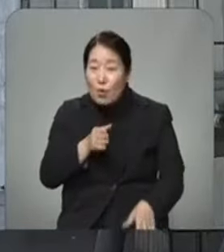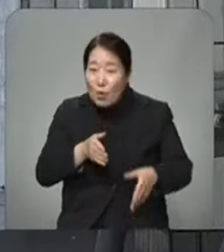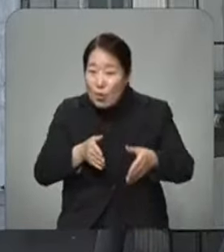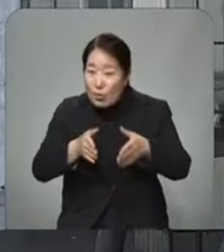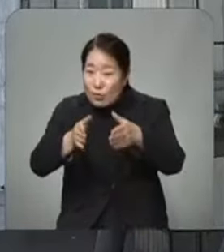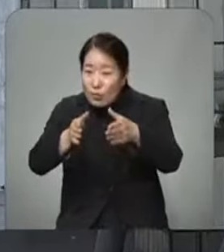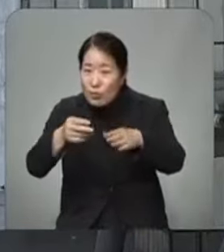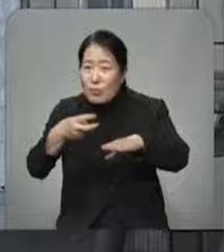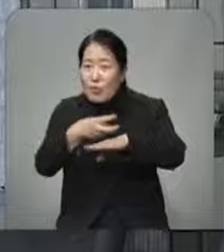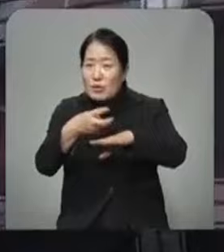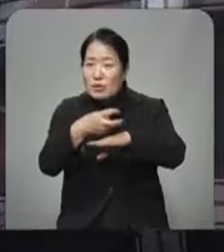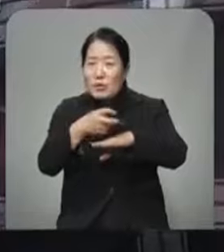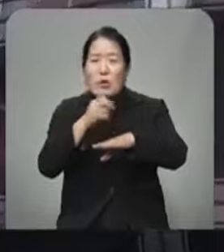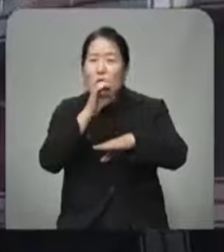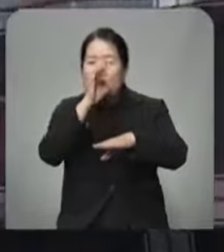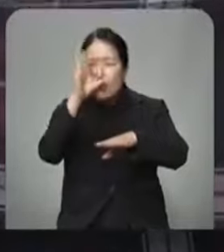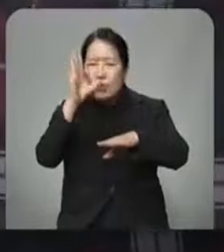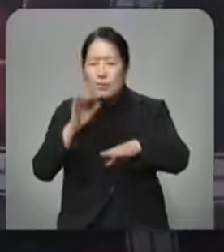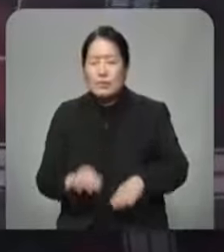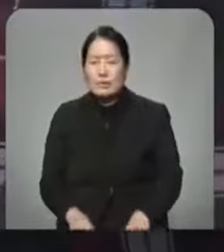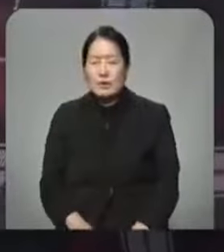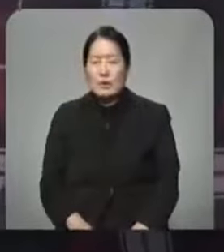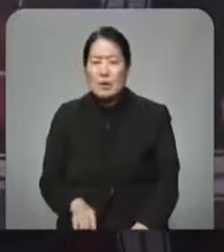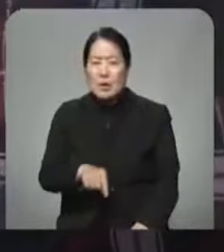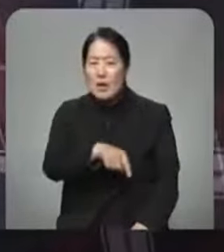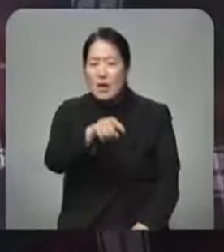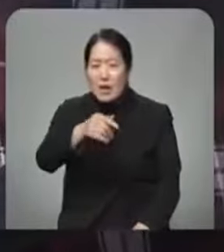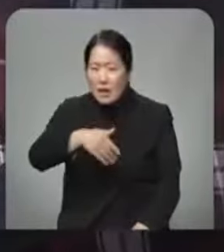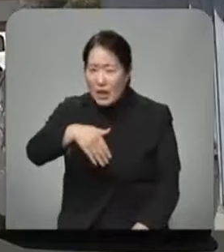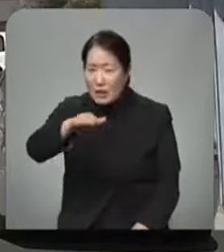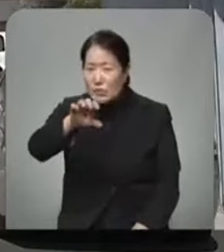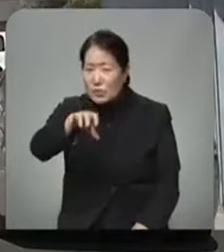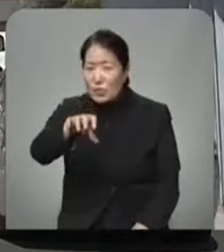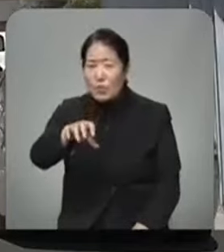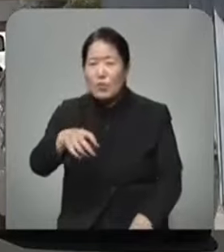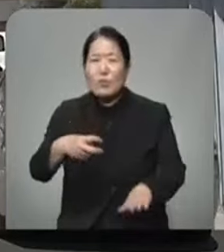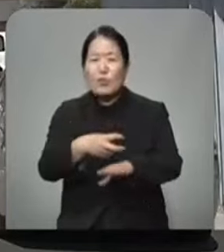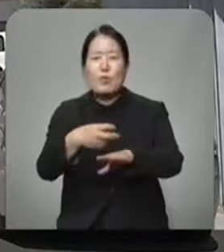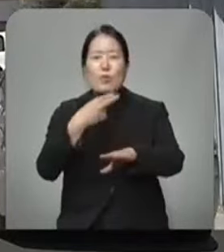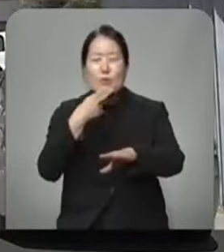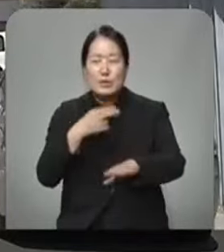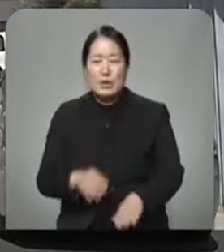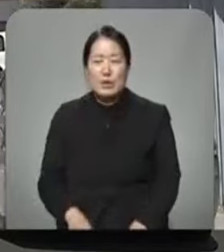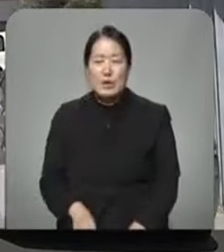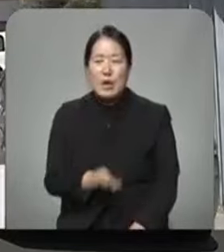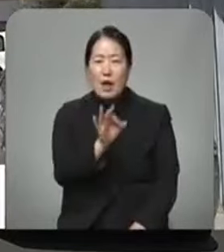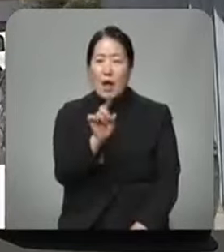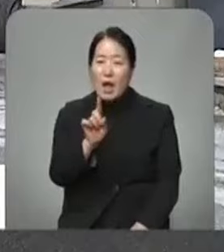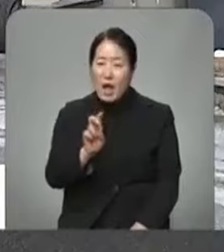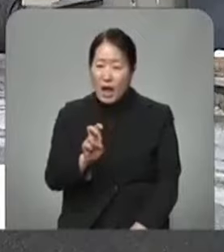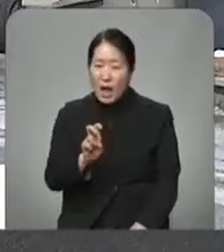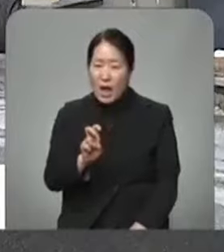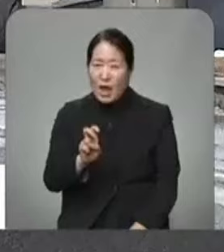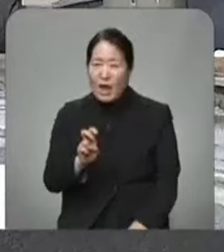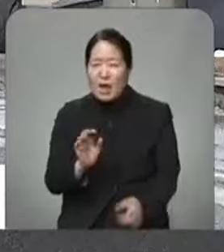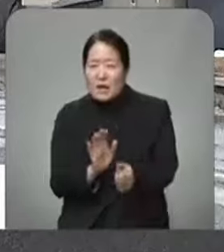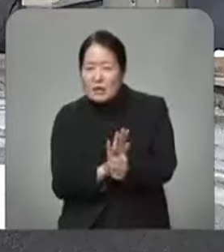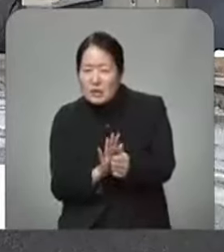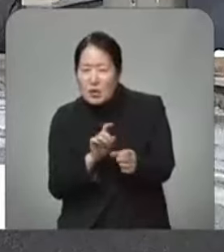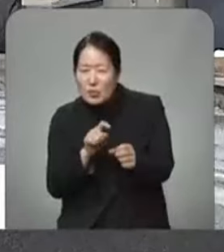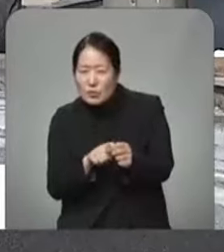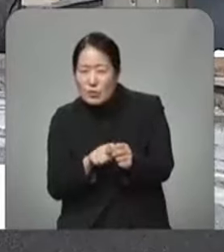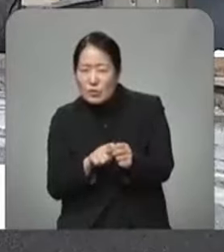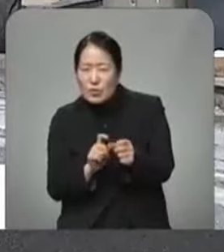한 대도 없습니다. 이 노선 자체가 사라진 겁니다. 암 치료를 받으러 타 지역을 다녀야 하는 주민은